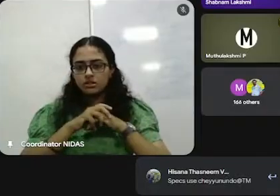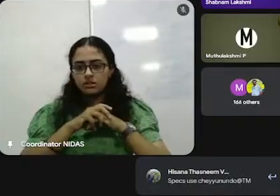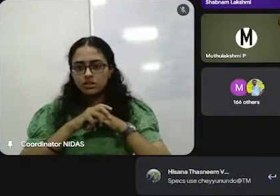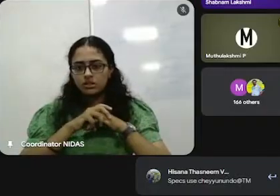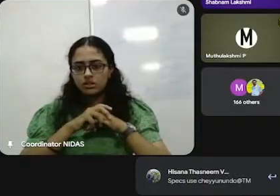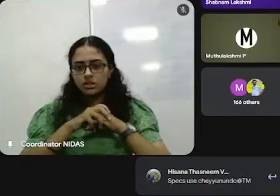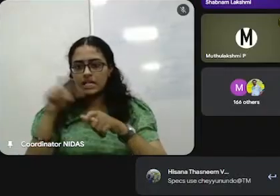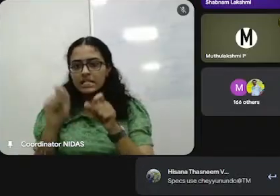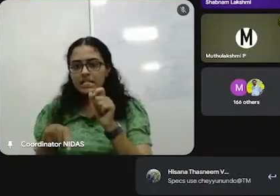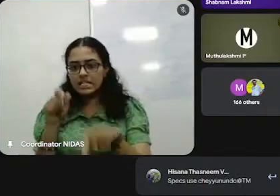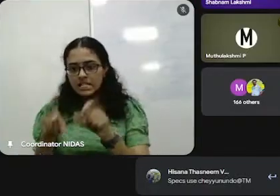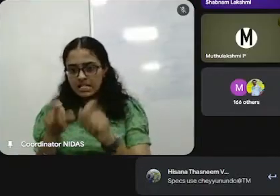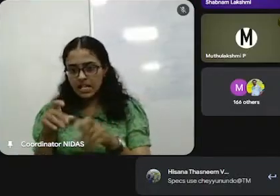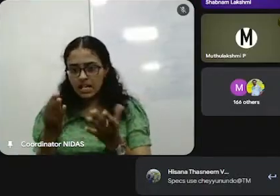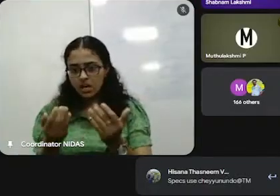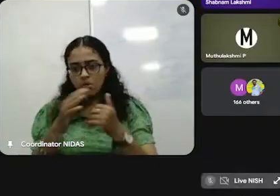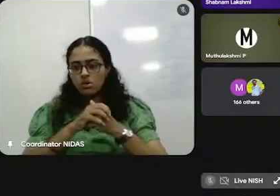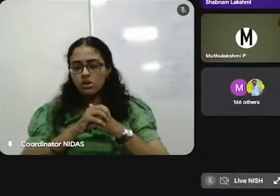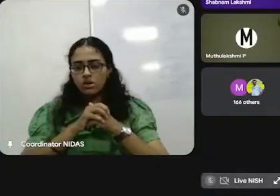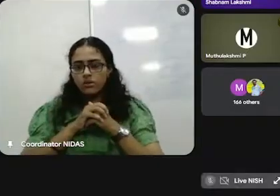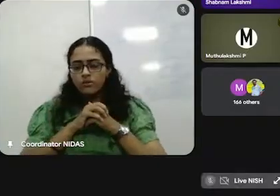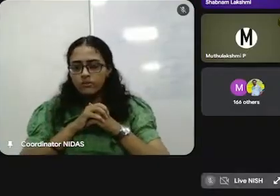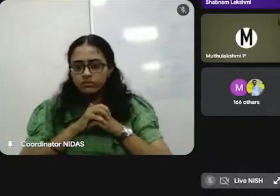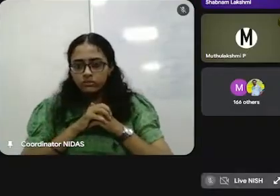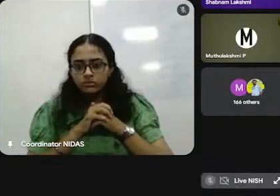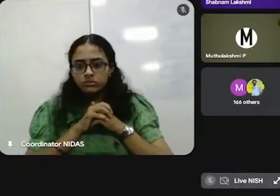മാഡം ആള് ചാറ്റ് ബോക്സിൽ ഇട്ടതാണ്, മാഡത്തിന്